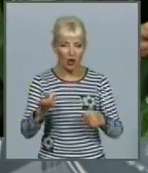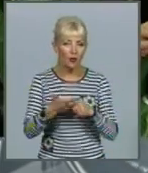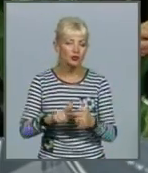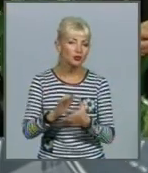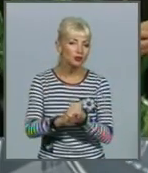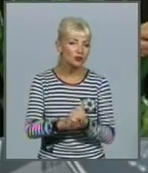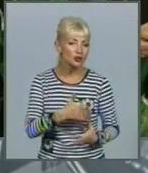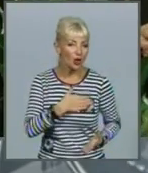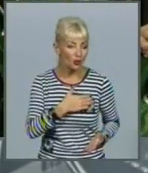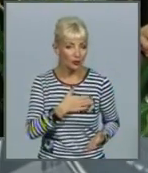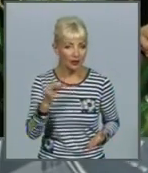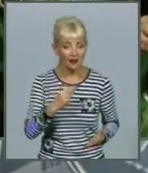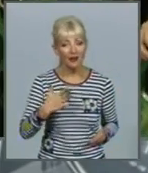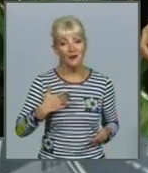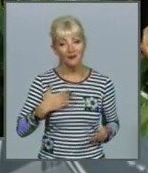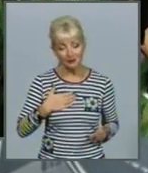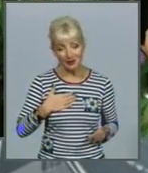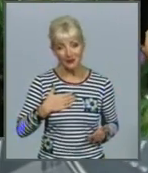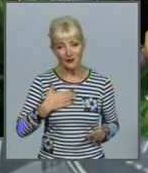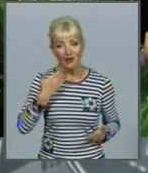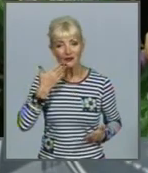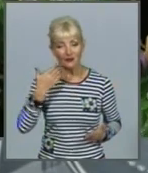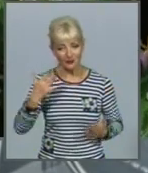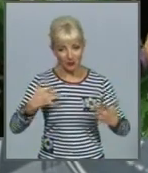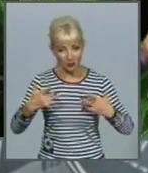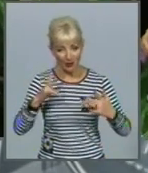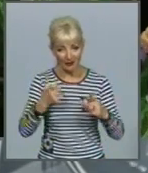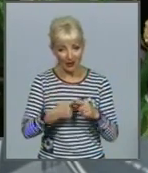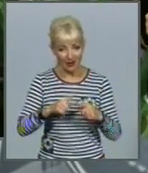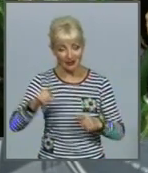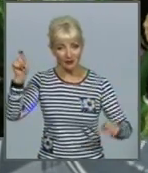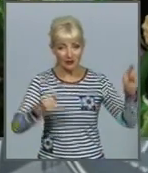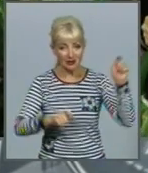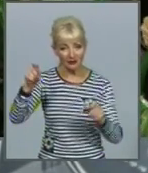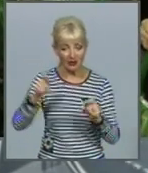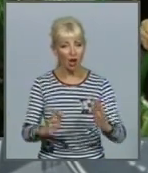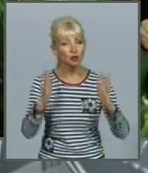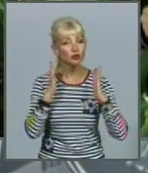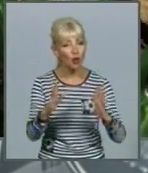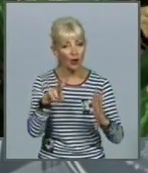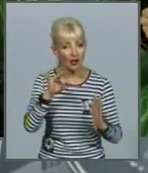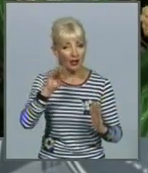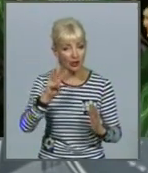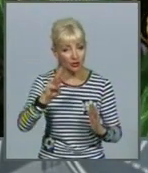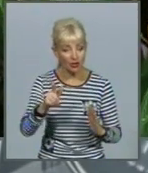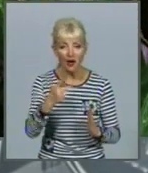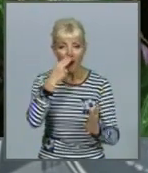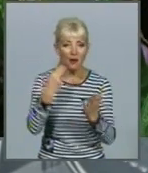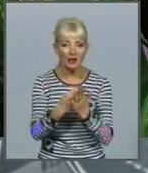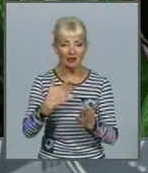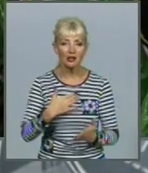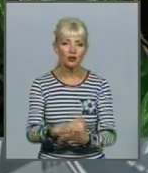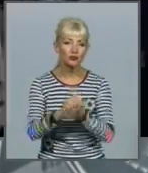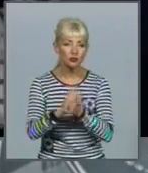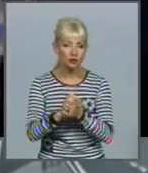миссия, выступая на этих фестивалях, только лишь показать нашу дружескую толерантність